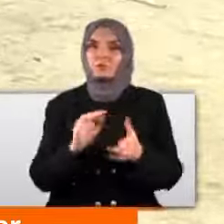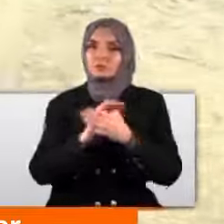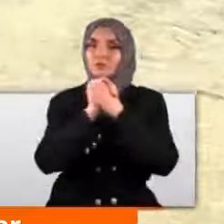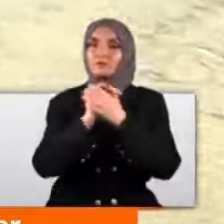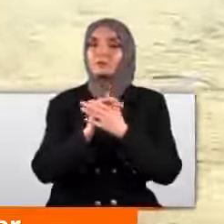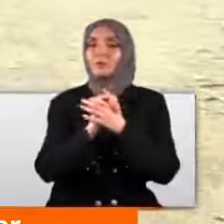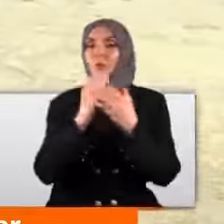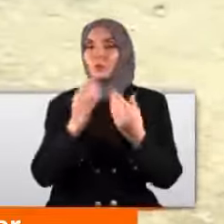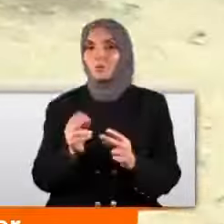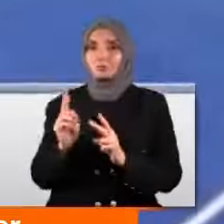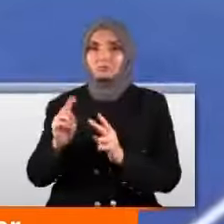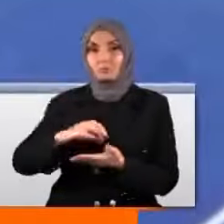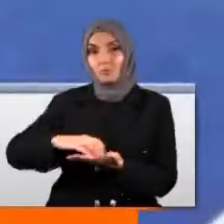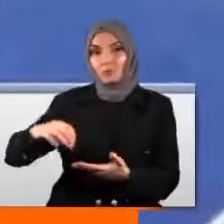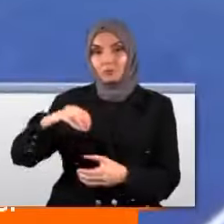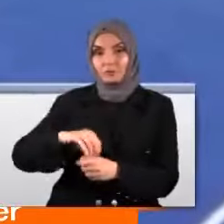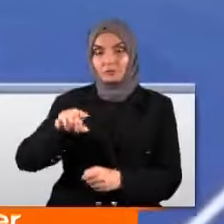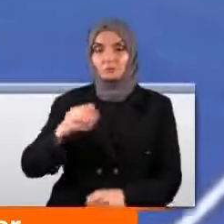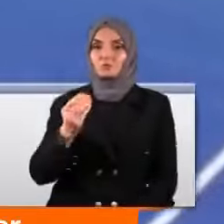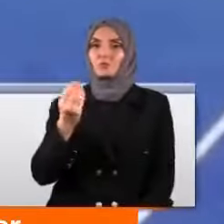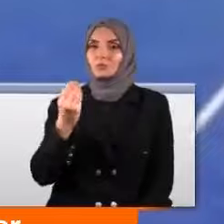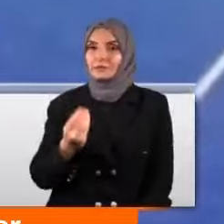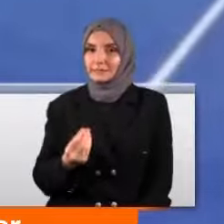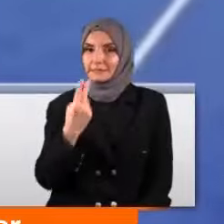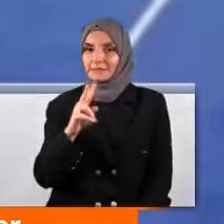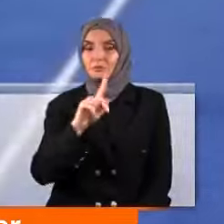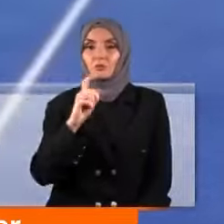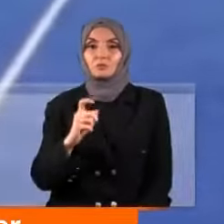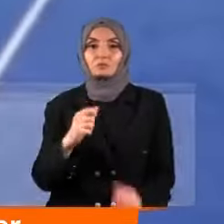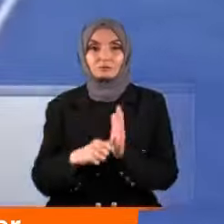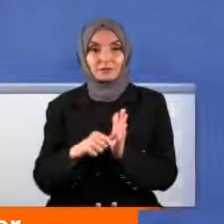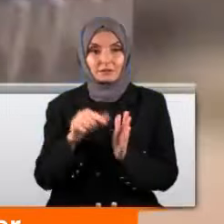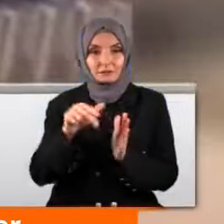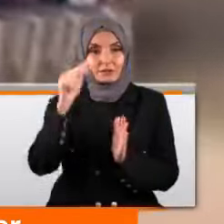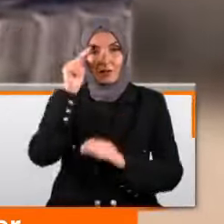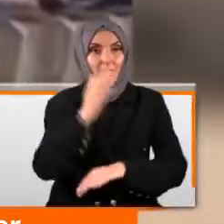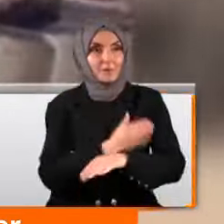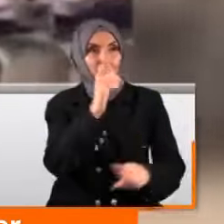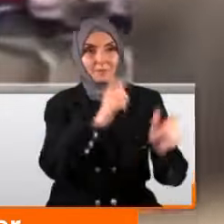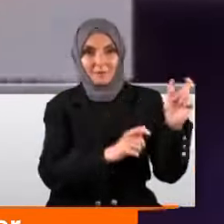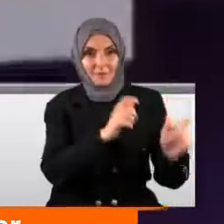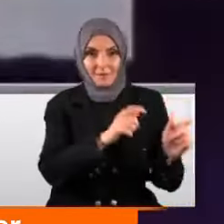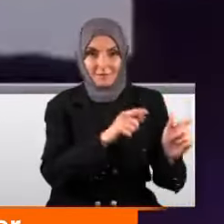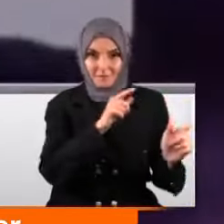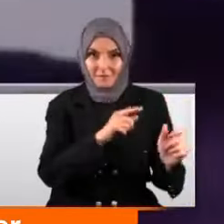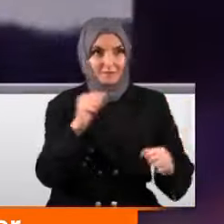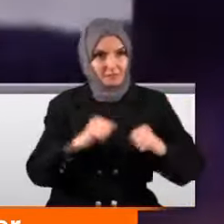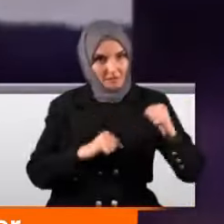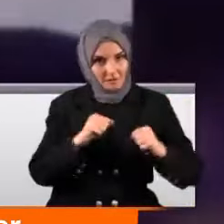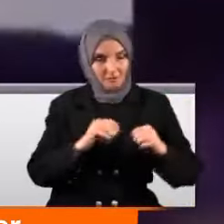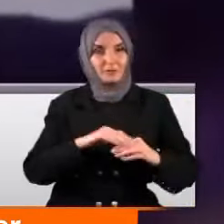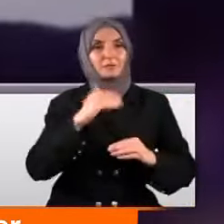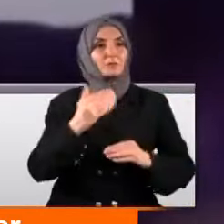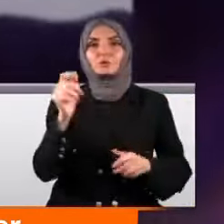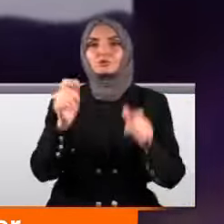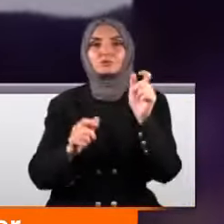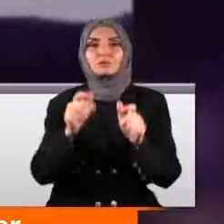Kategorisinde öylesine iyiydi ki 2019 yılında Amerikalılar dışında kimse karşısına çıkmadı.